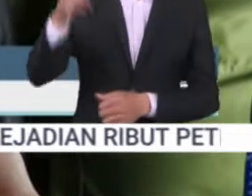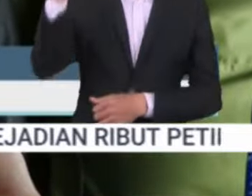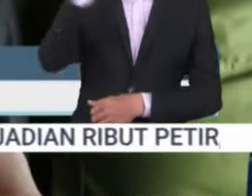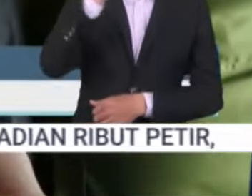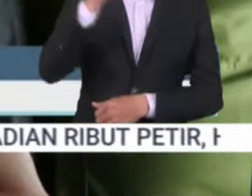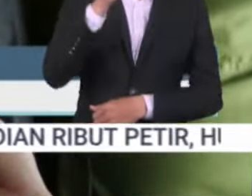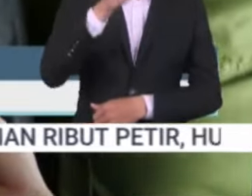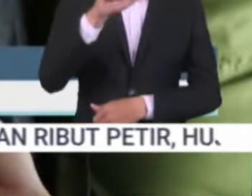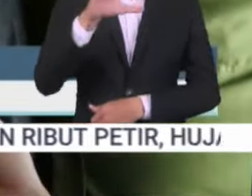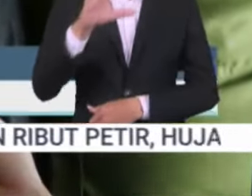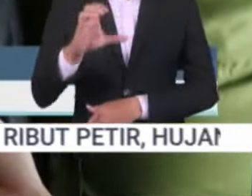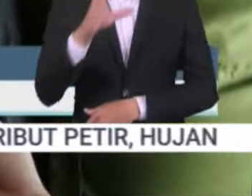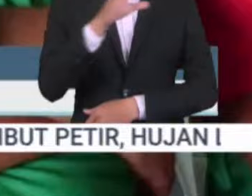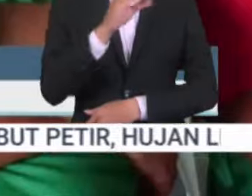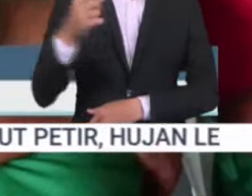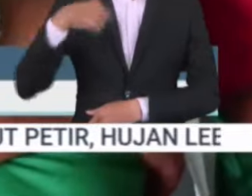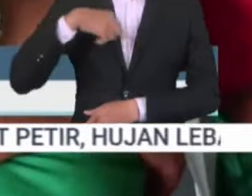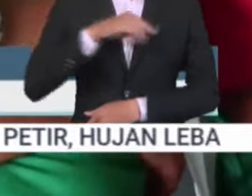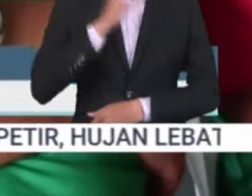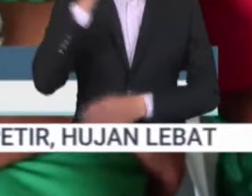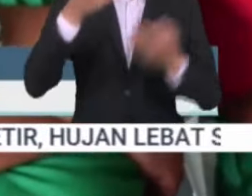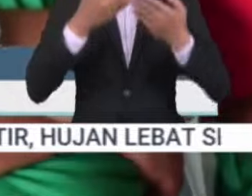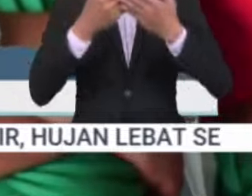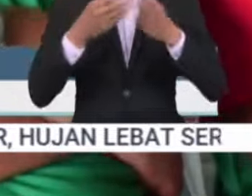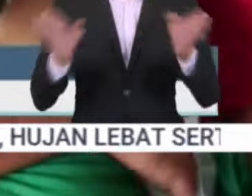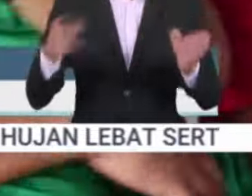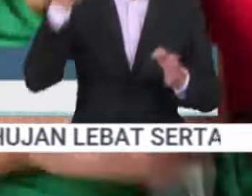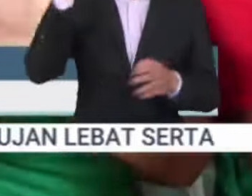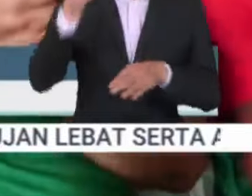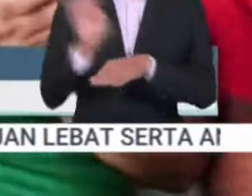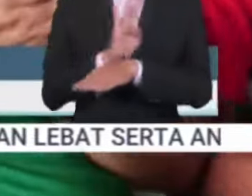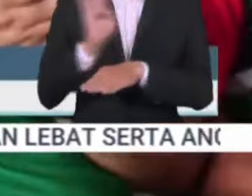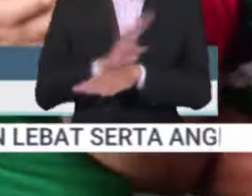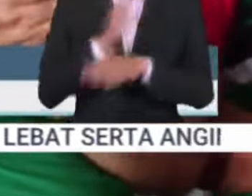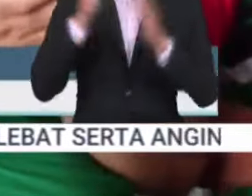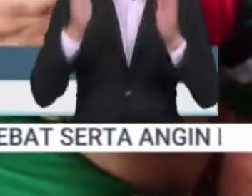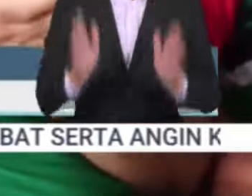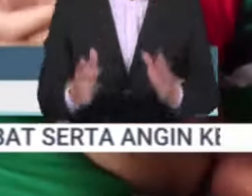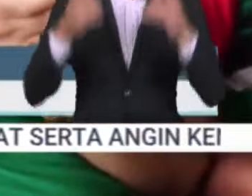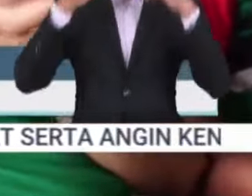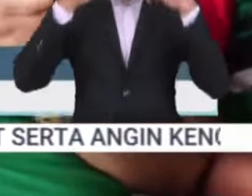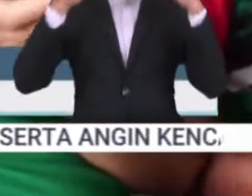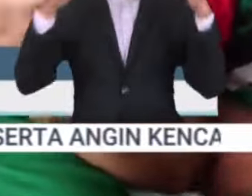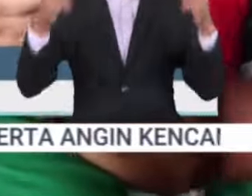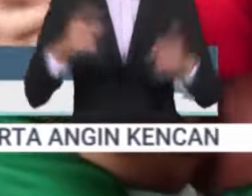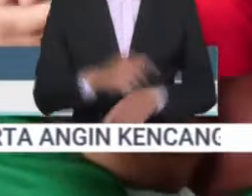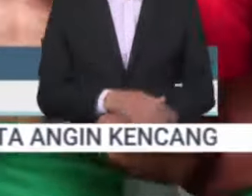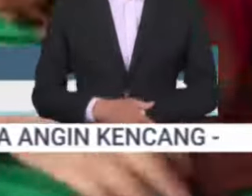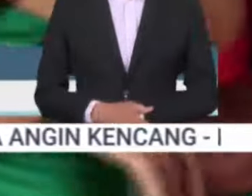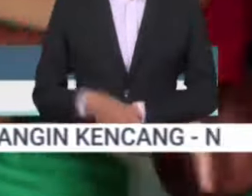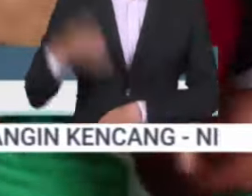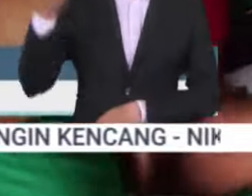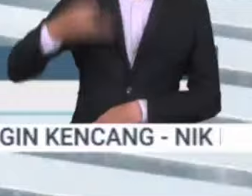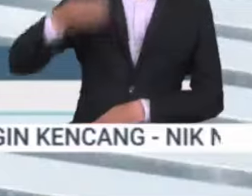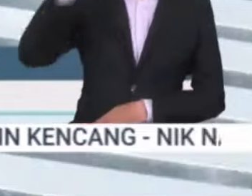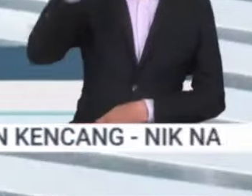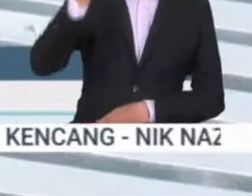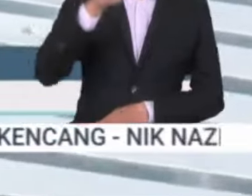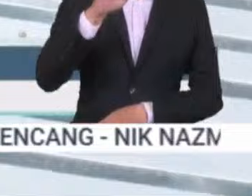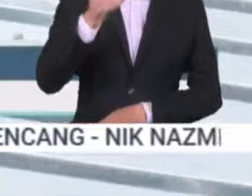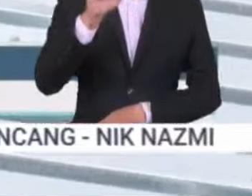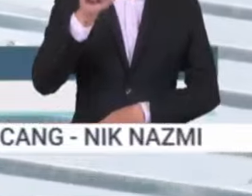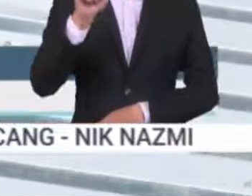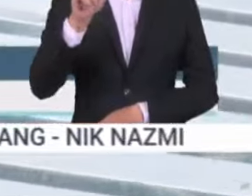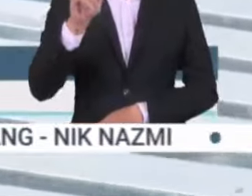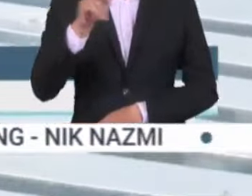Kerajaan dan juga kita akan buka kepada usahawan-usahawan yang berjaya. Datuk Ruslan yang juga pembantu menteri